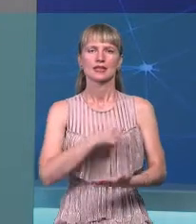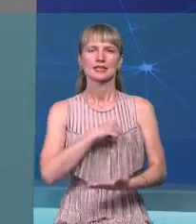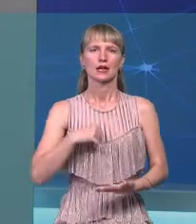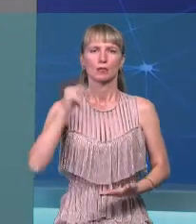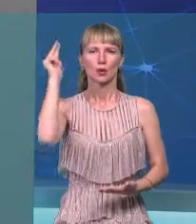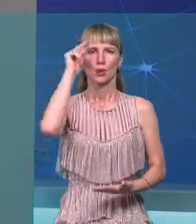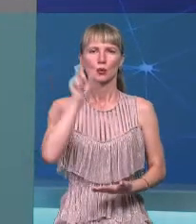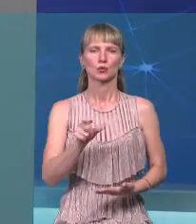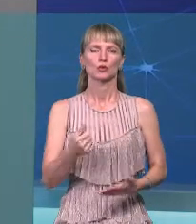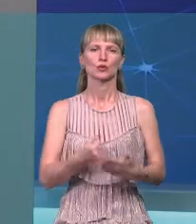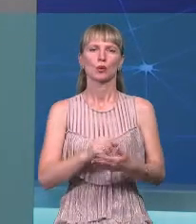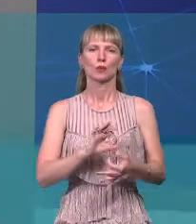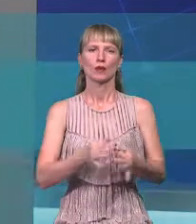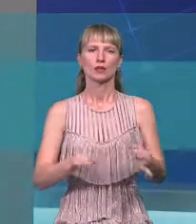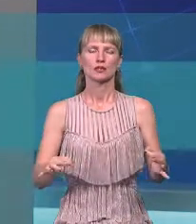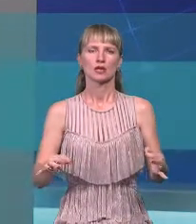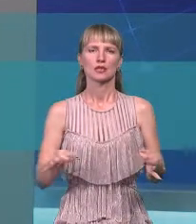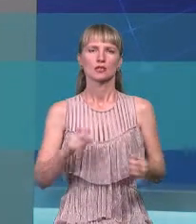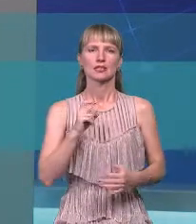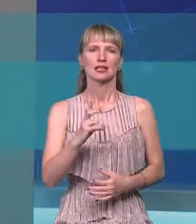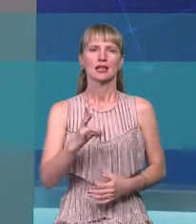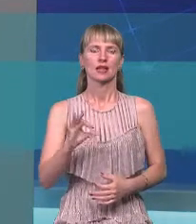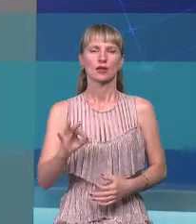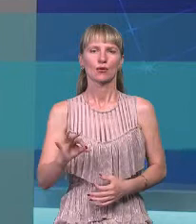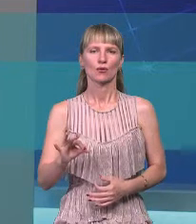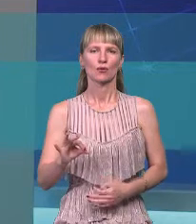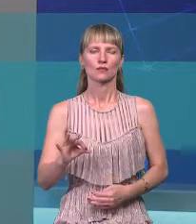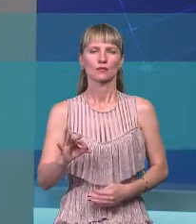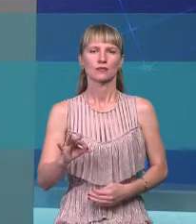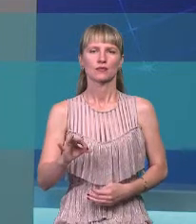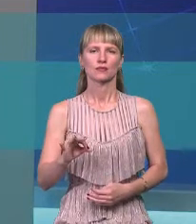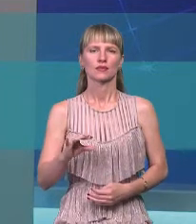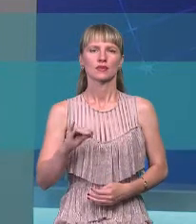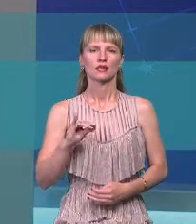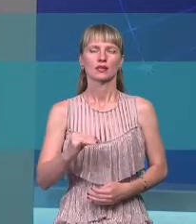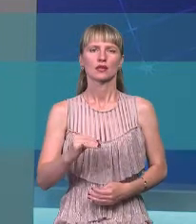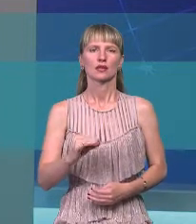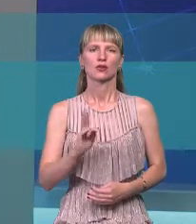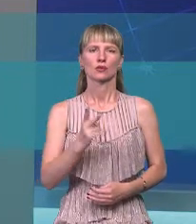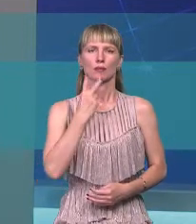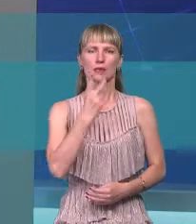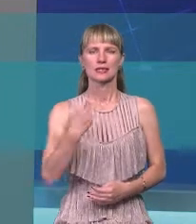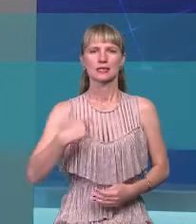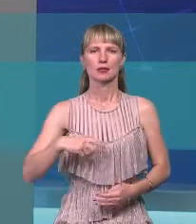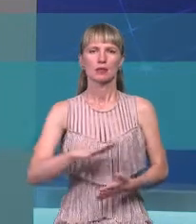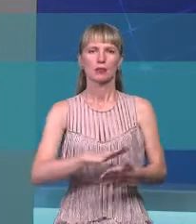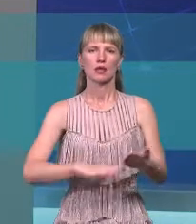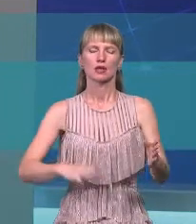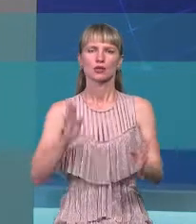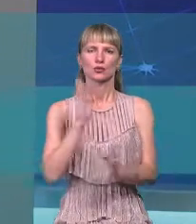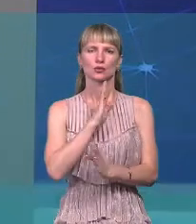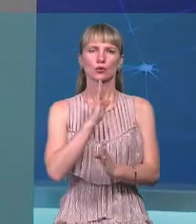учнів до процесу зовнішнього незалежного оцінювання. Ті, хто бачить себе подальшу долю